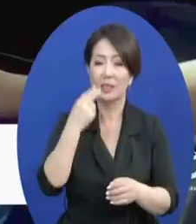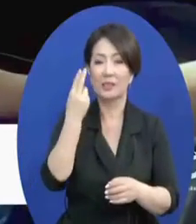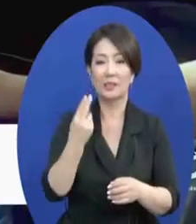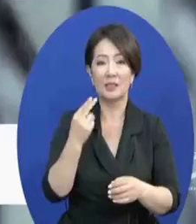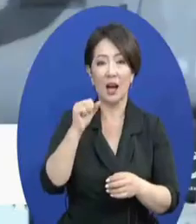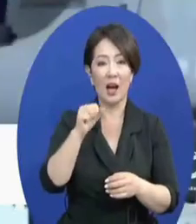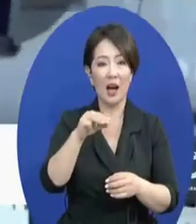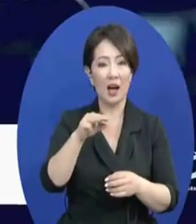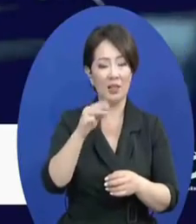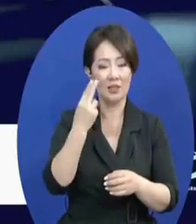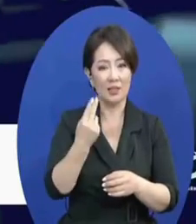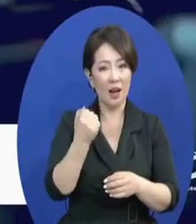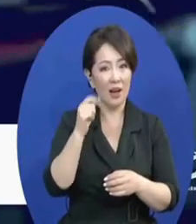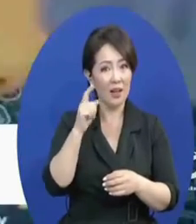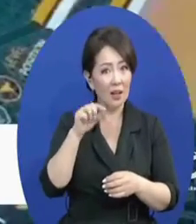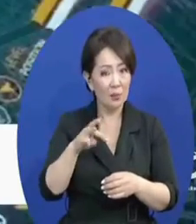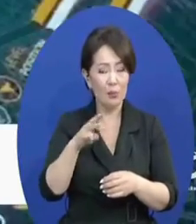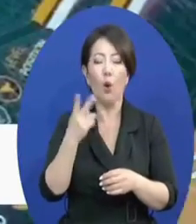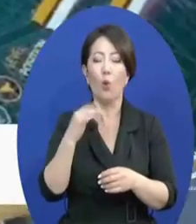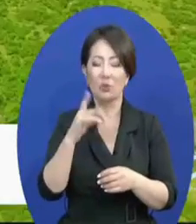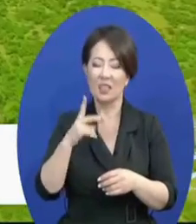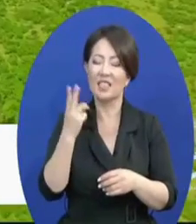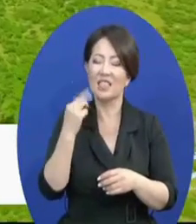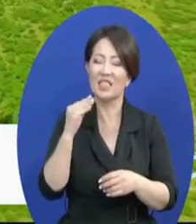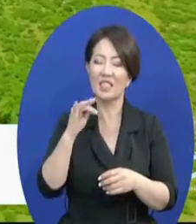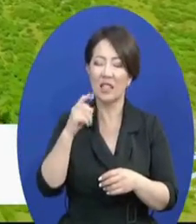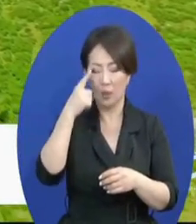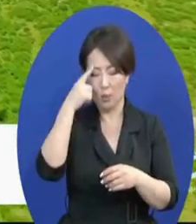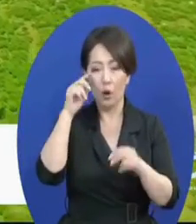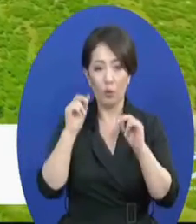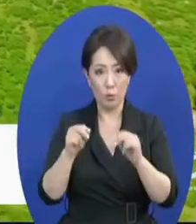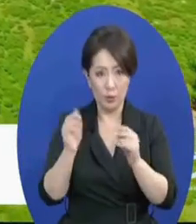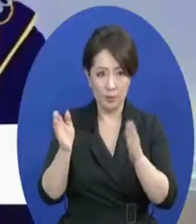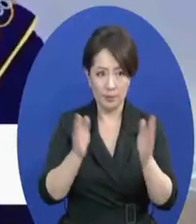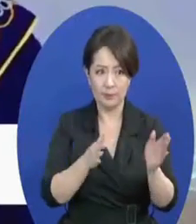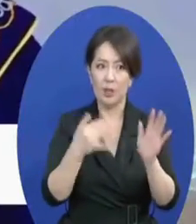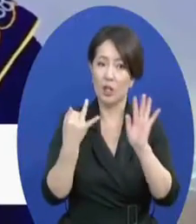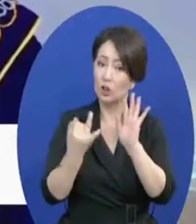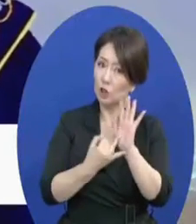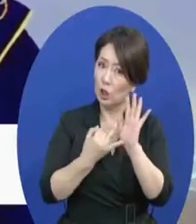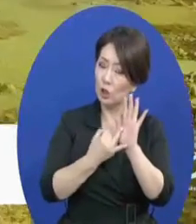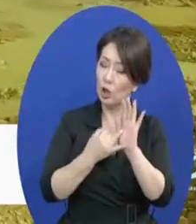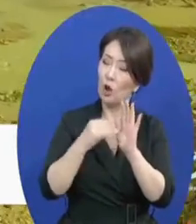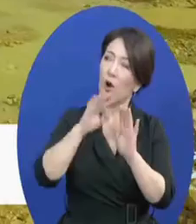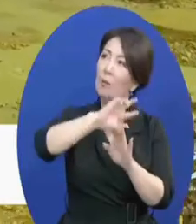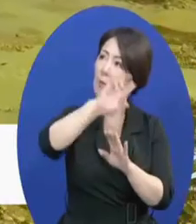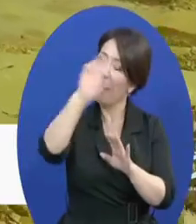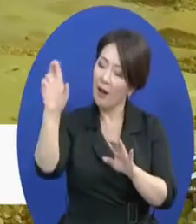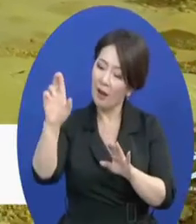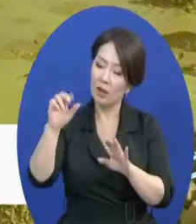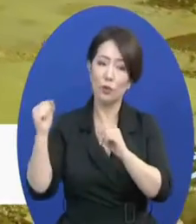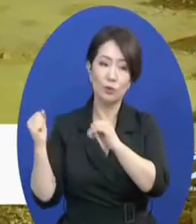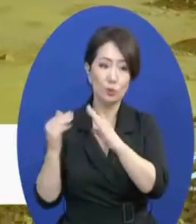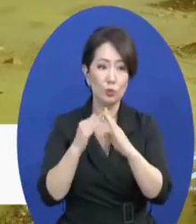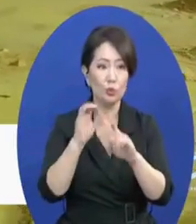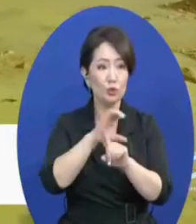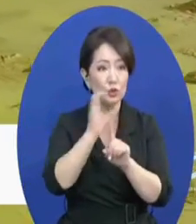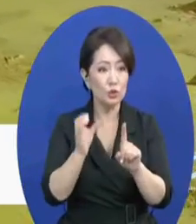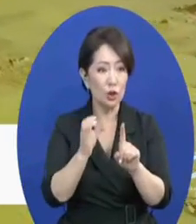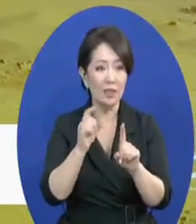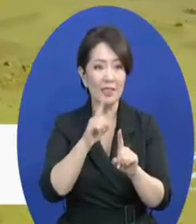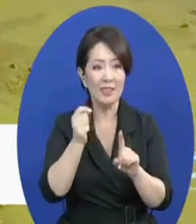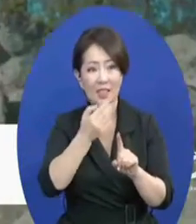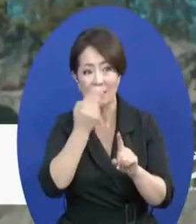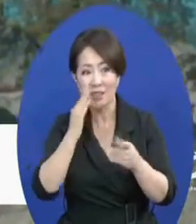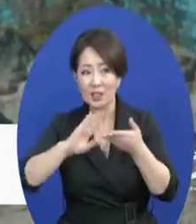үндсээн дэжитал мангол болох. Долу, онған байгал нүүділчдің үүңсойыл, зан-заншал түүх